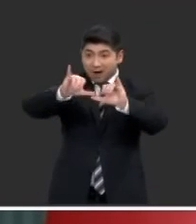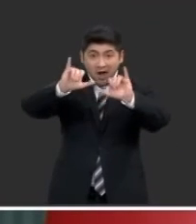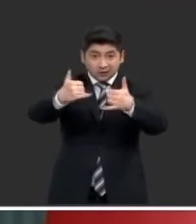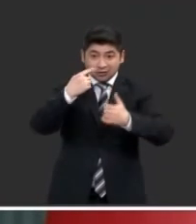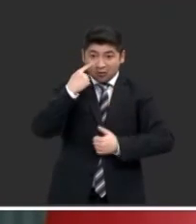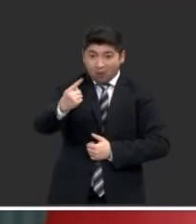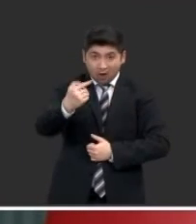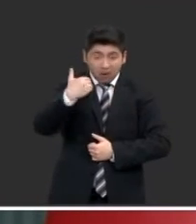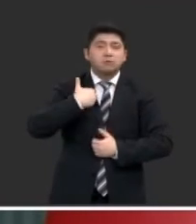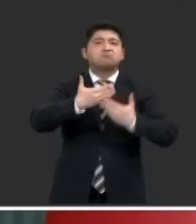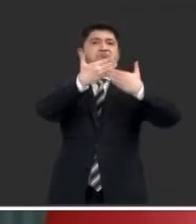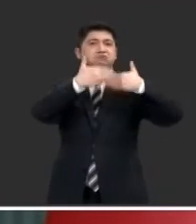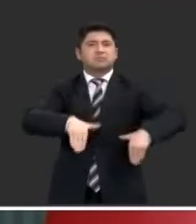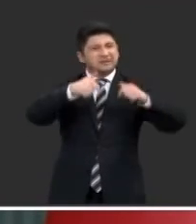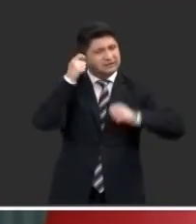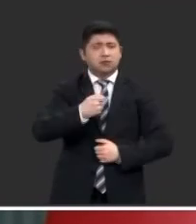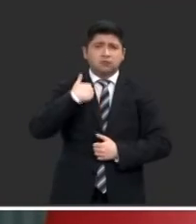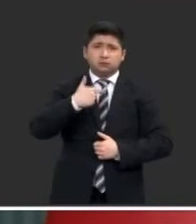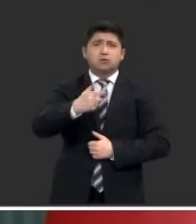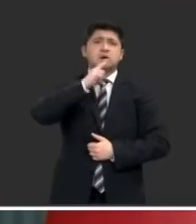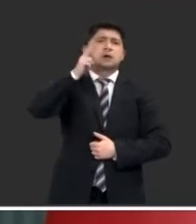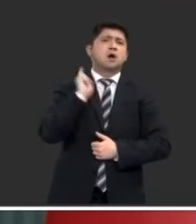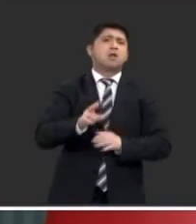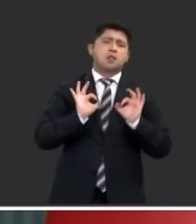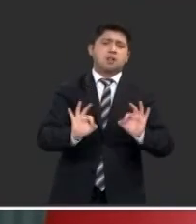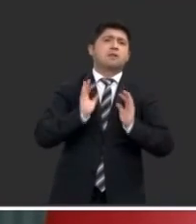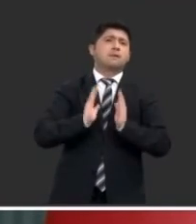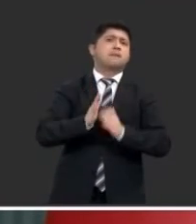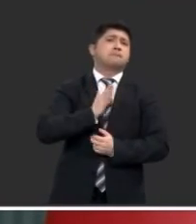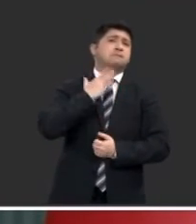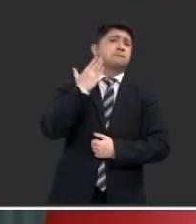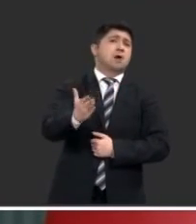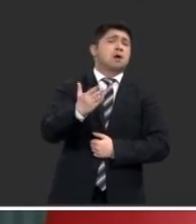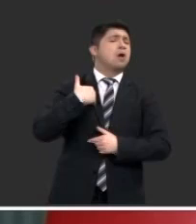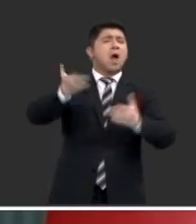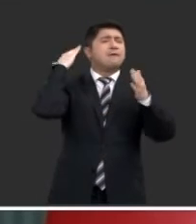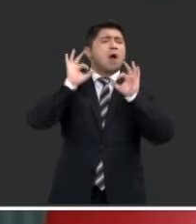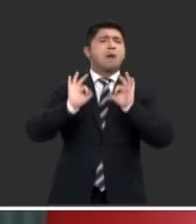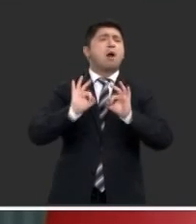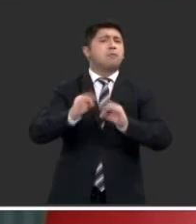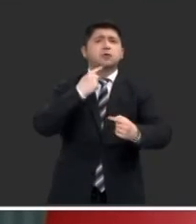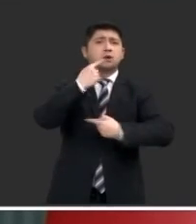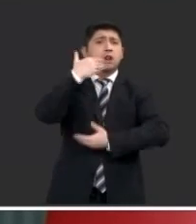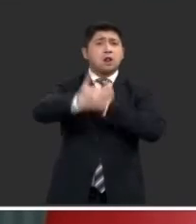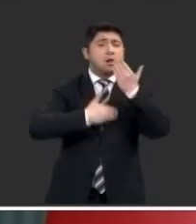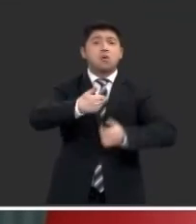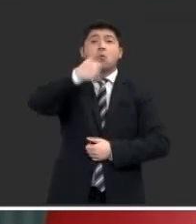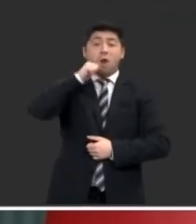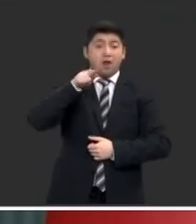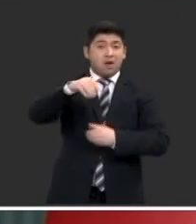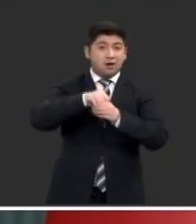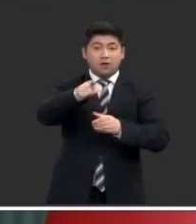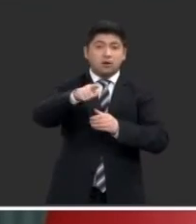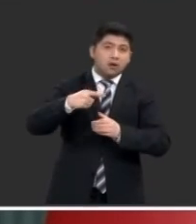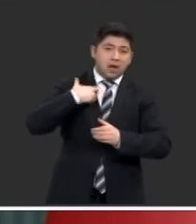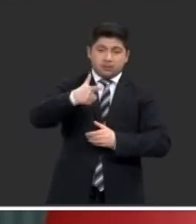önüne geçecek şekilde kullanma kararın dayız hep söylediğimiz gibi biz Ukrayna'nın